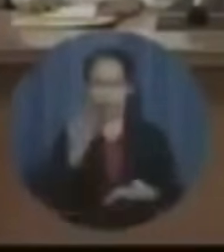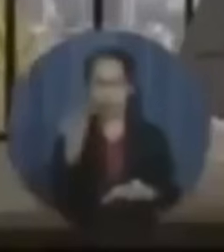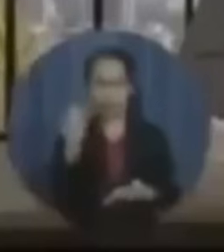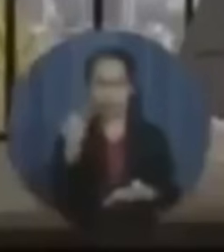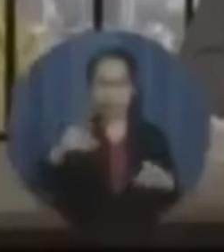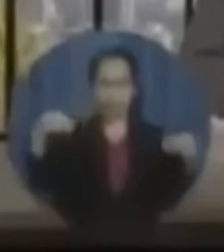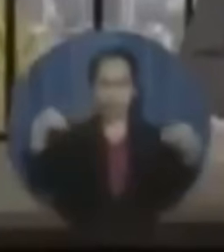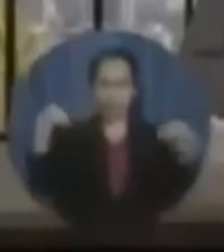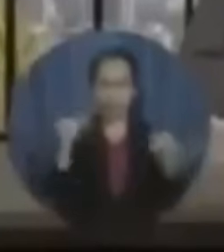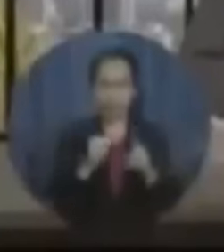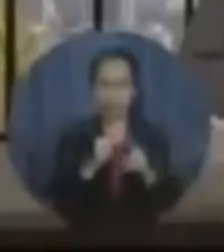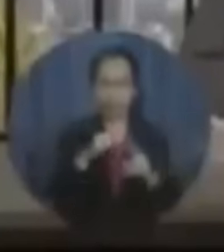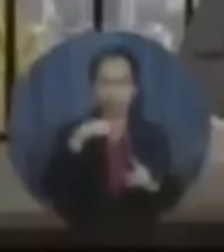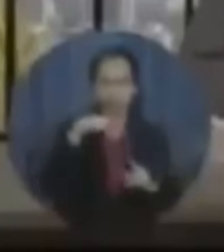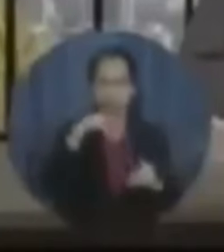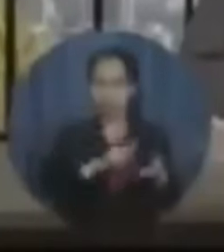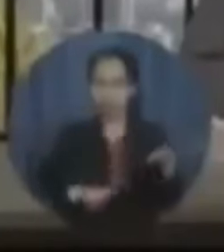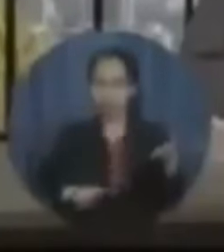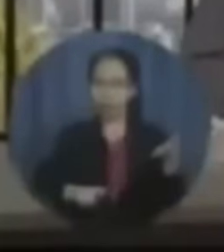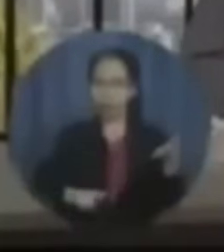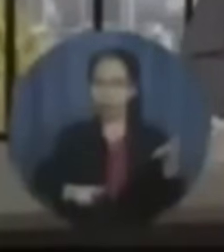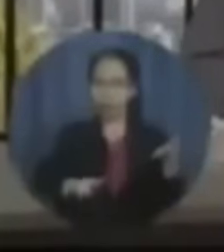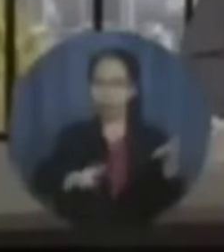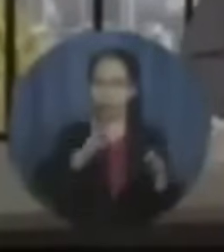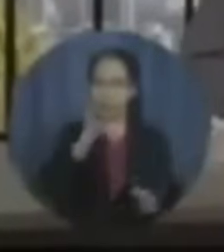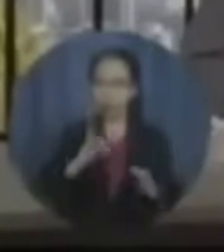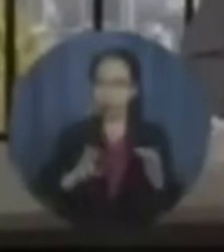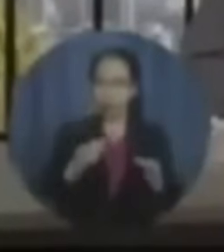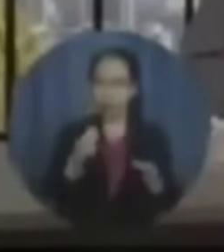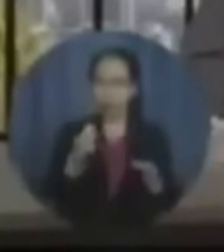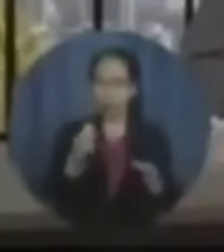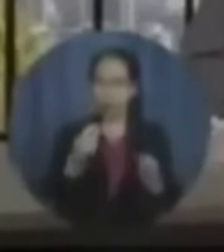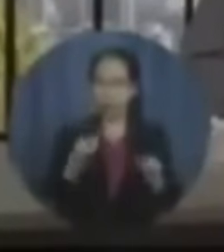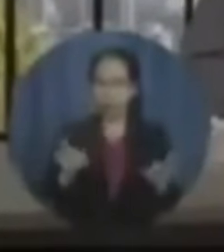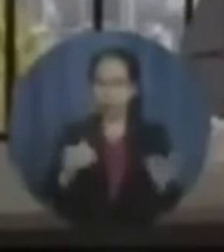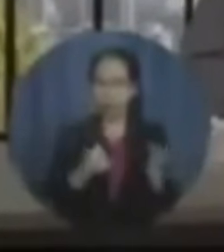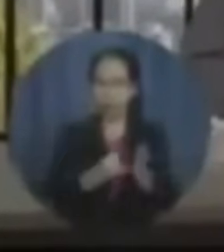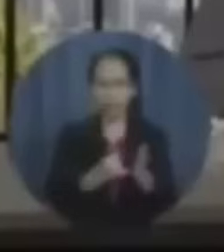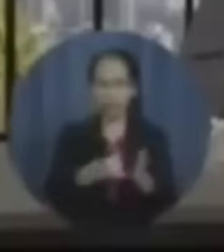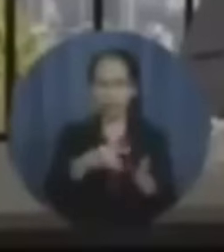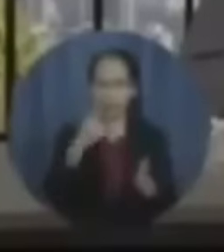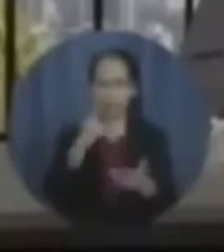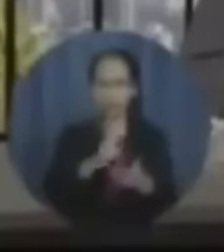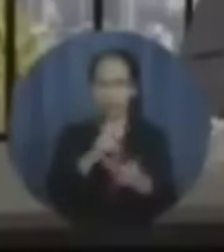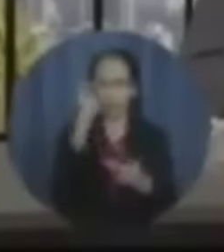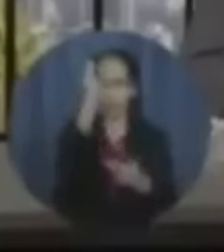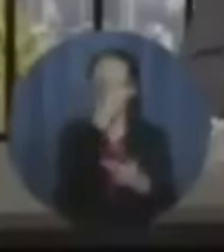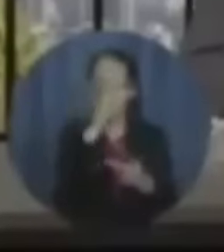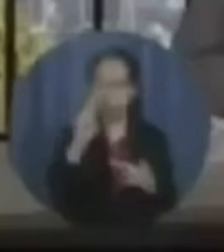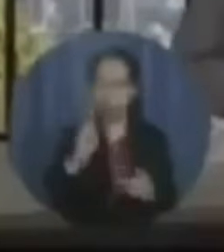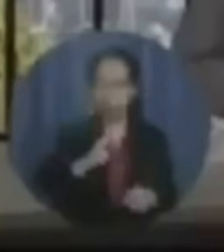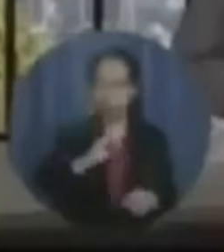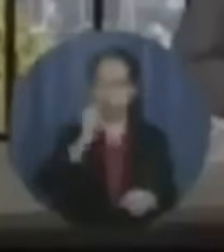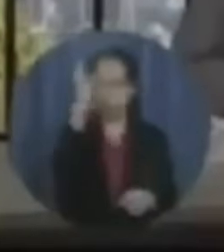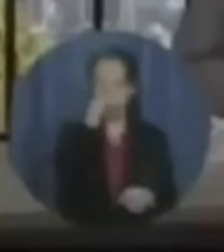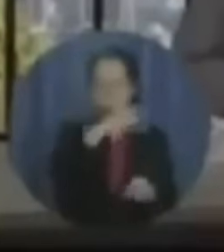itakwil. Pero halimbawa, hindi mo tinuloy, hindi ka natuloy dahil may mga dahilan, hindi naman para itakwil mo yung salita, hindi ka